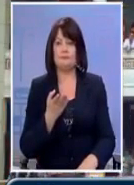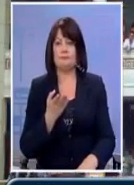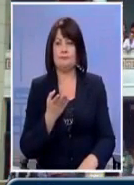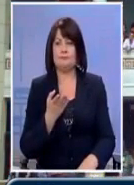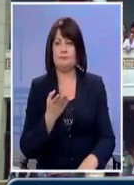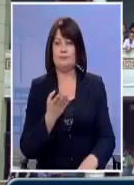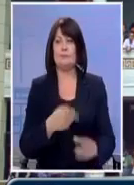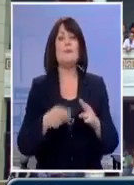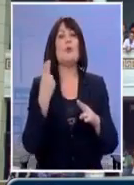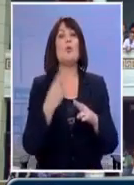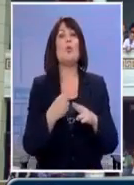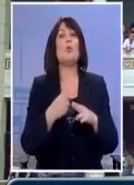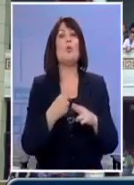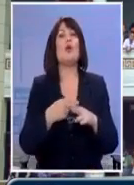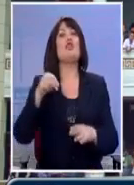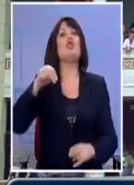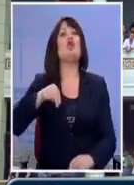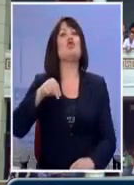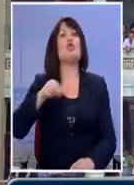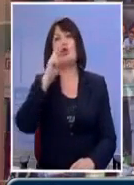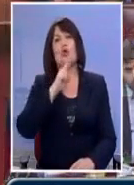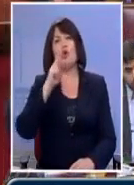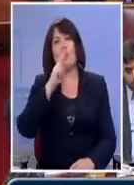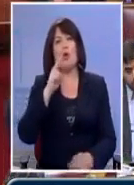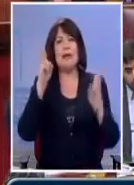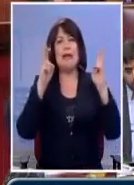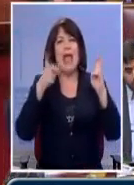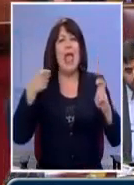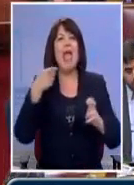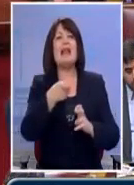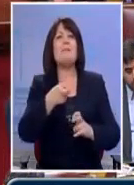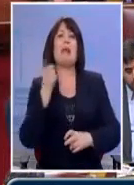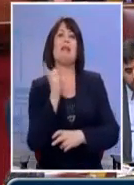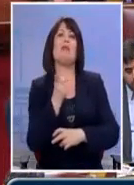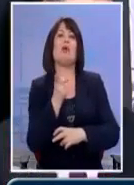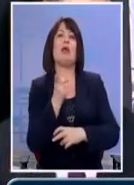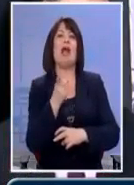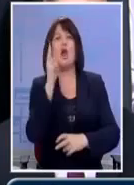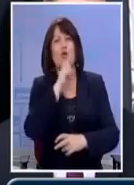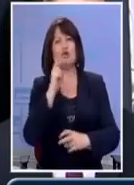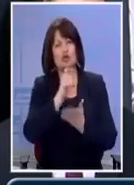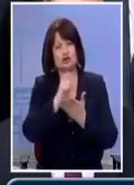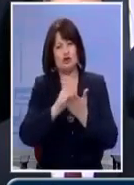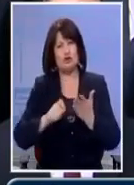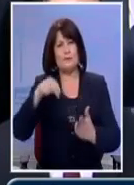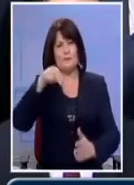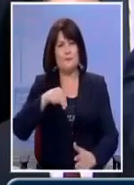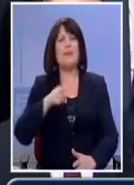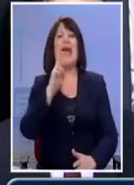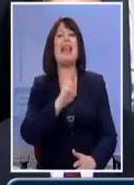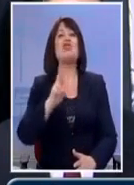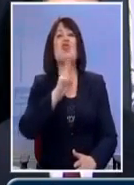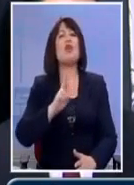το μεγάλο έργο του Ντοστογεύσκη, «Έγκλημα και τιμωρία», τον κεντρικό του ήρωα, τον